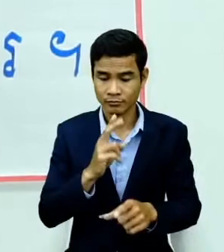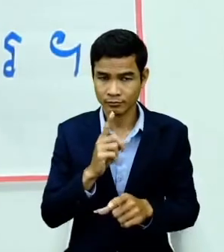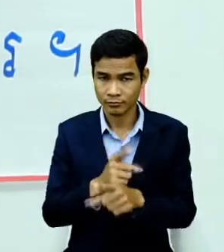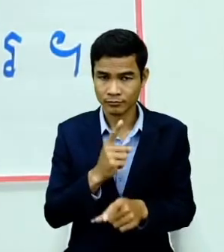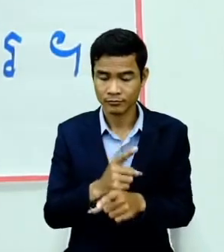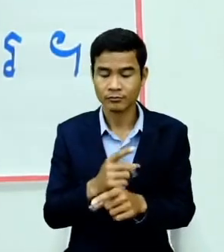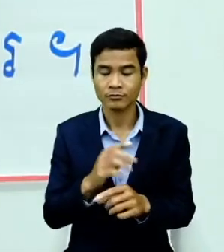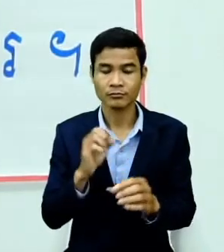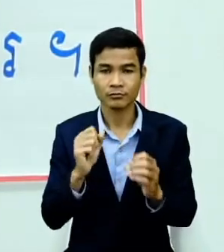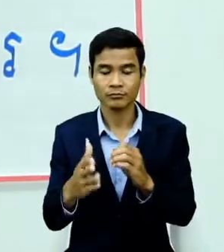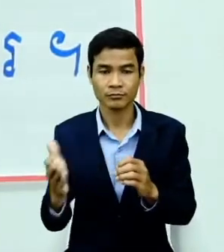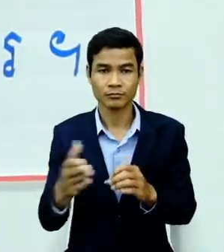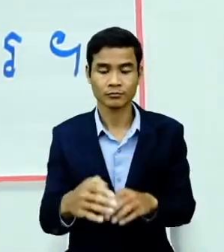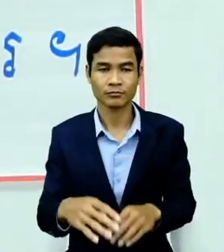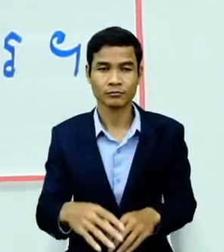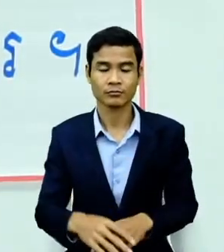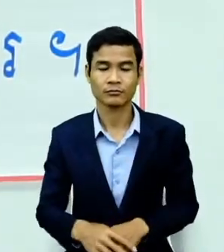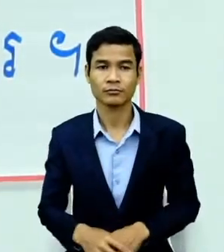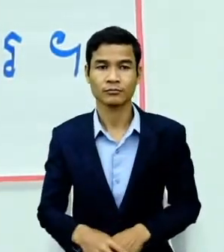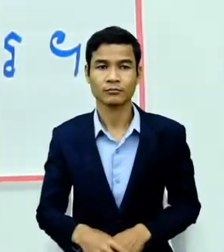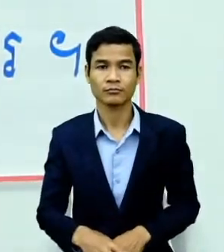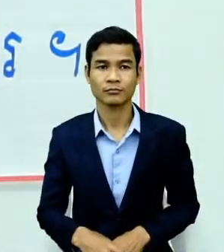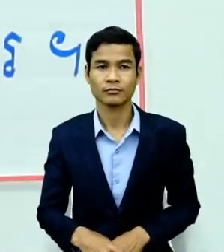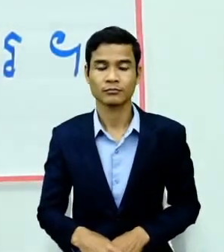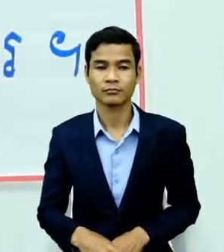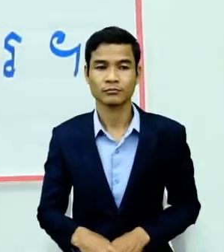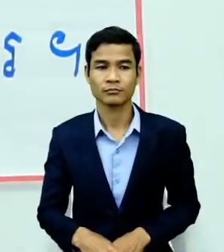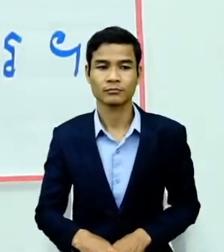ចាចាប់ផ្ដើម